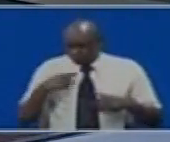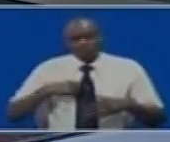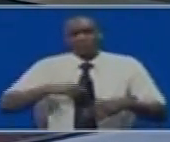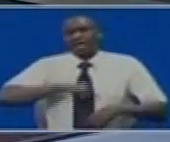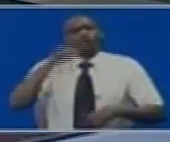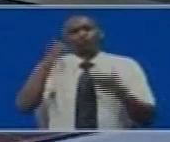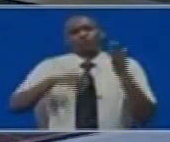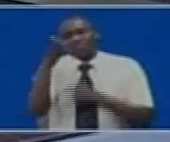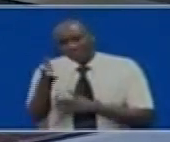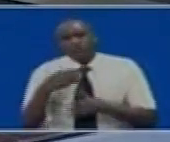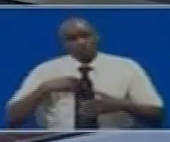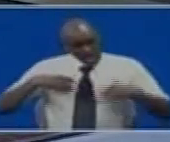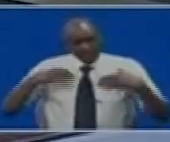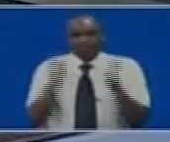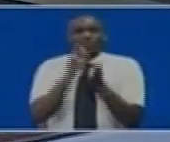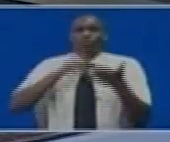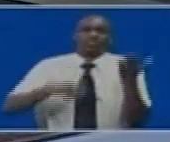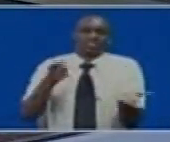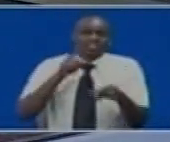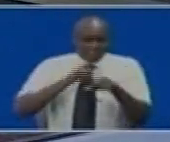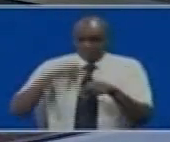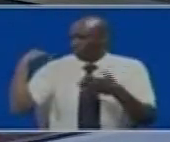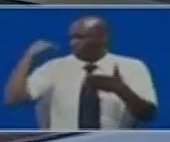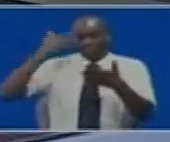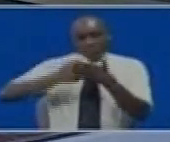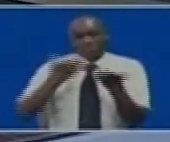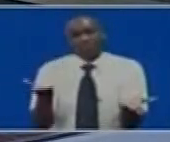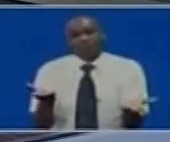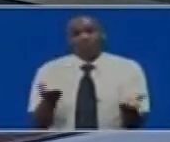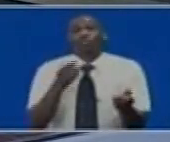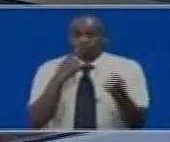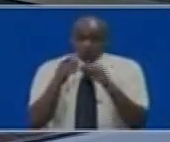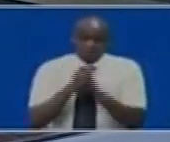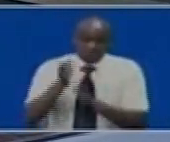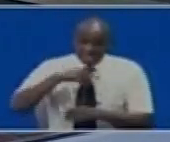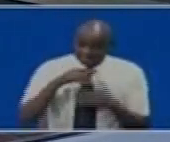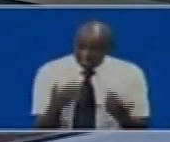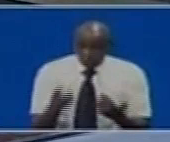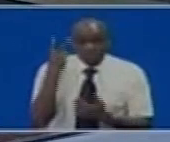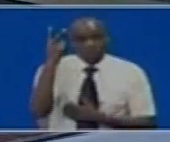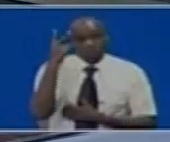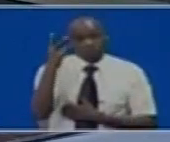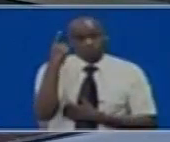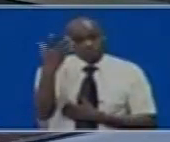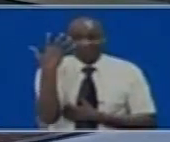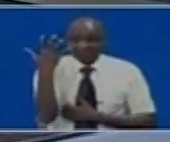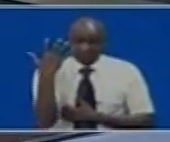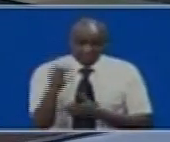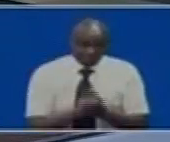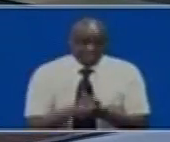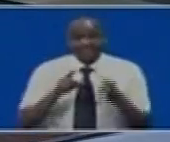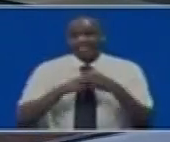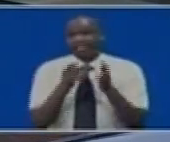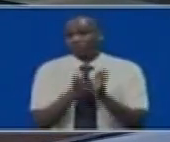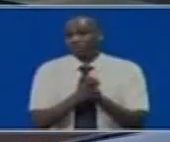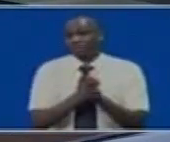la kujivunia miaka 53 tangu Kenya iwe jamhuri? Wasiliana nasi kupitia nambari 22155, ukianza na